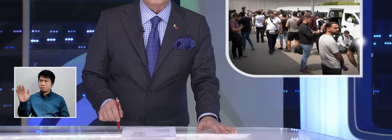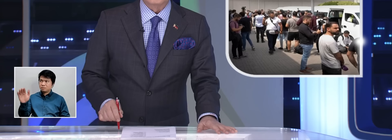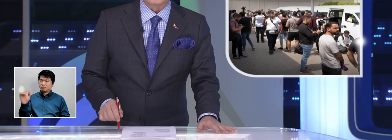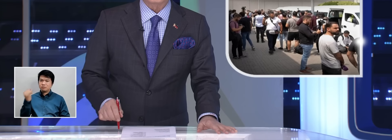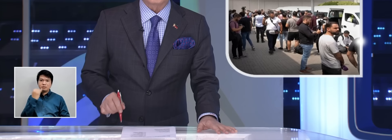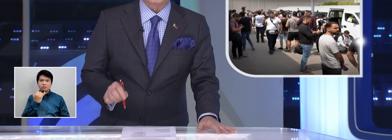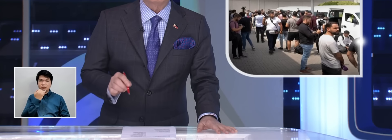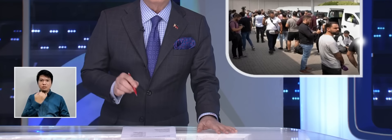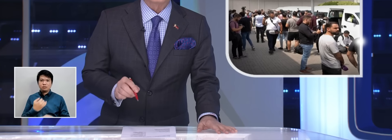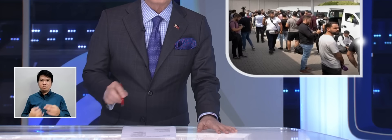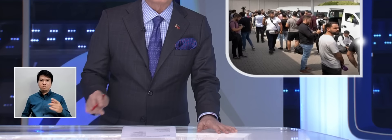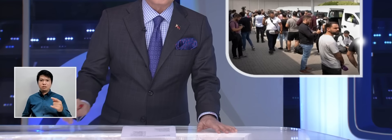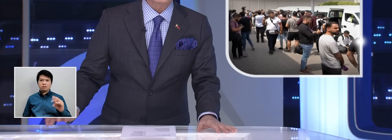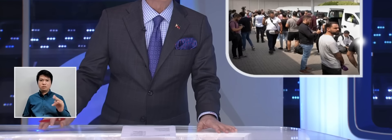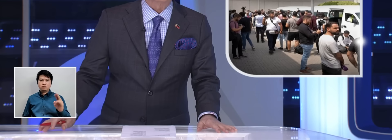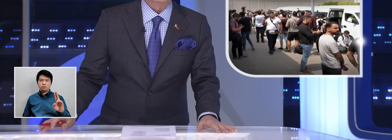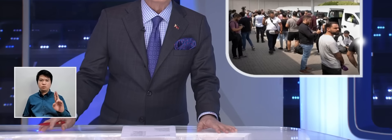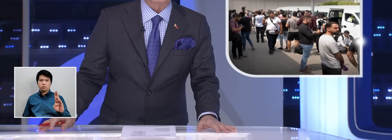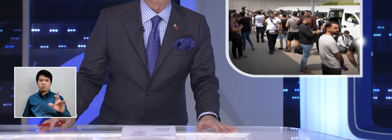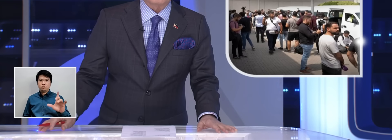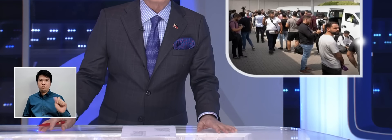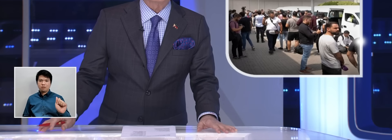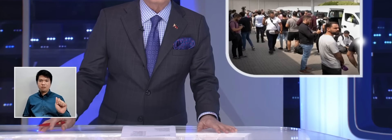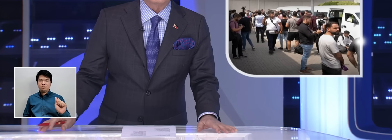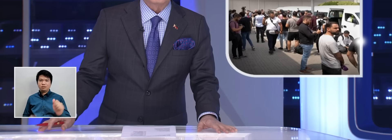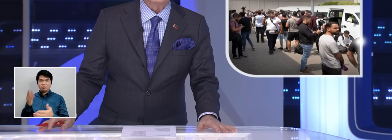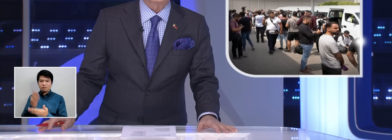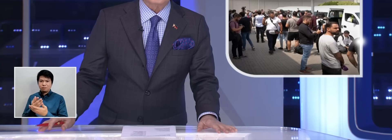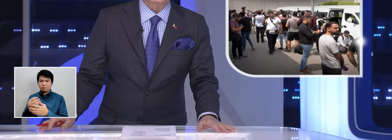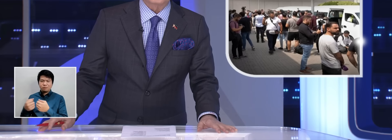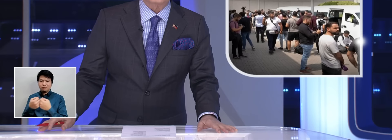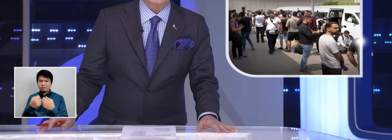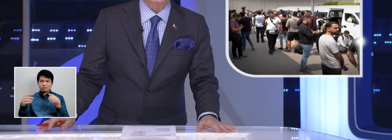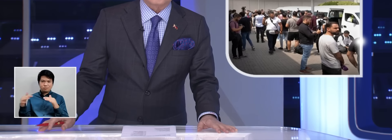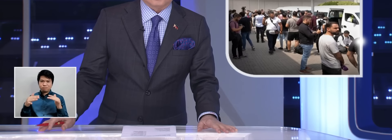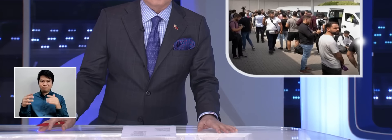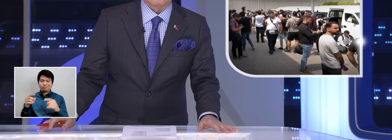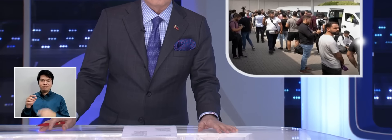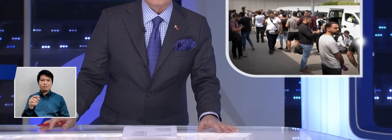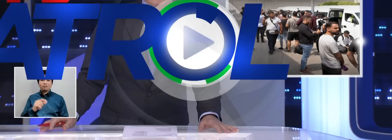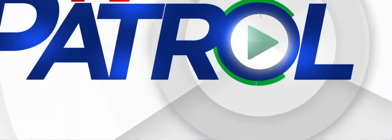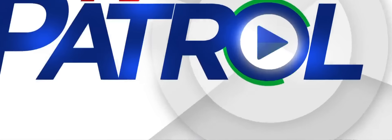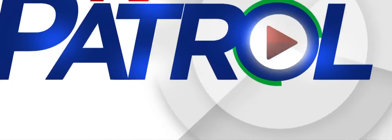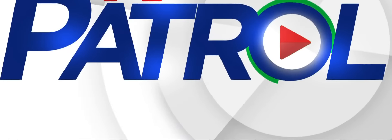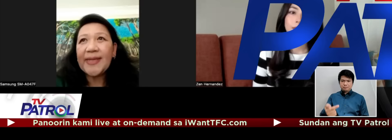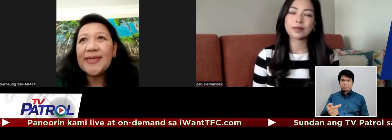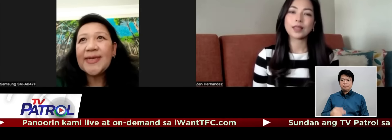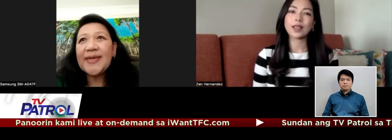Hezbollah na tigilan muna ang sagupaan. Nagpa-patrol, Zen Hernandez.